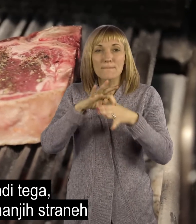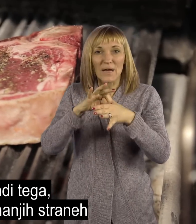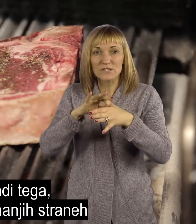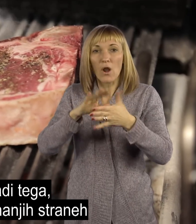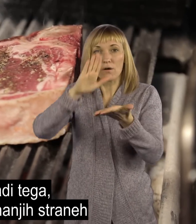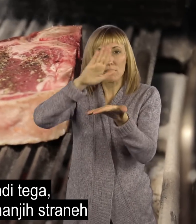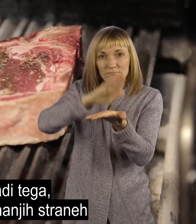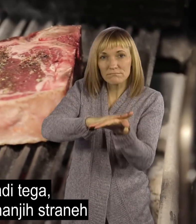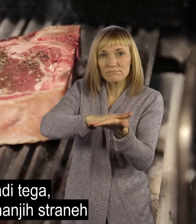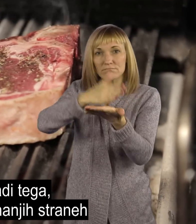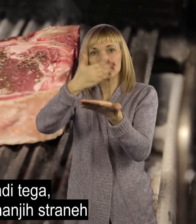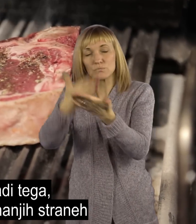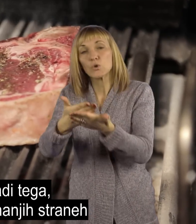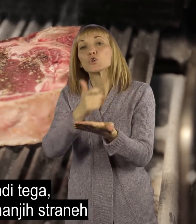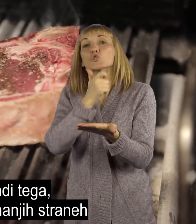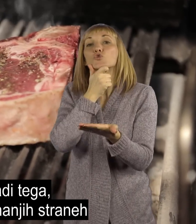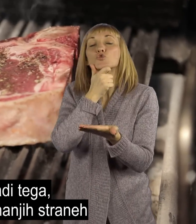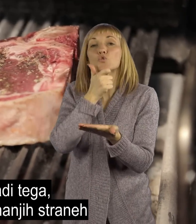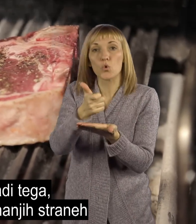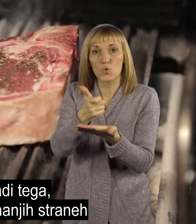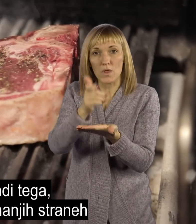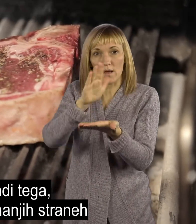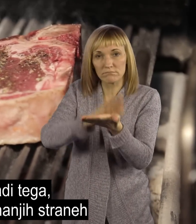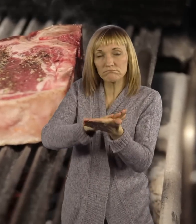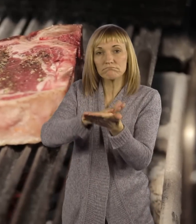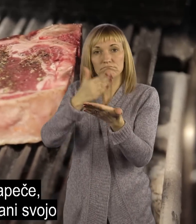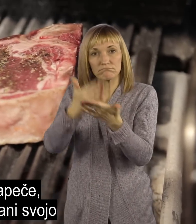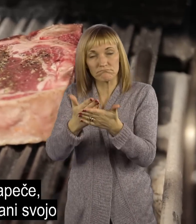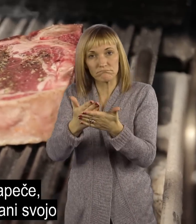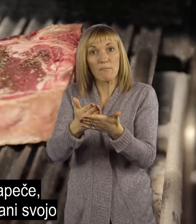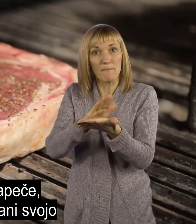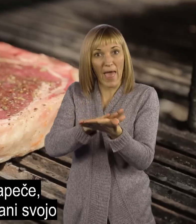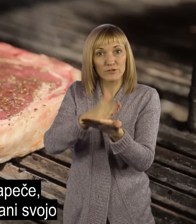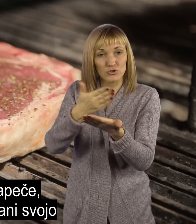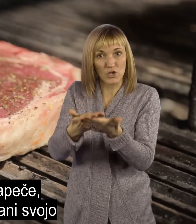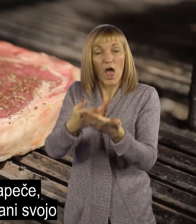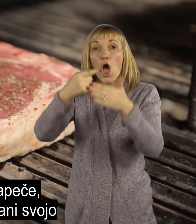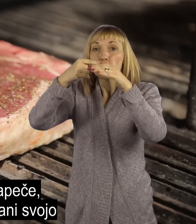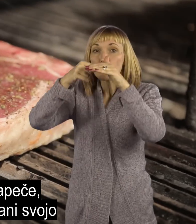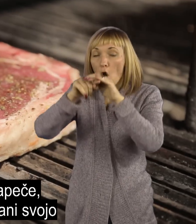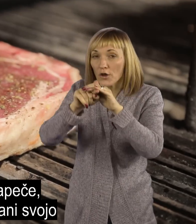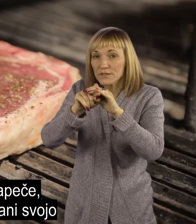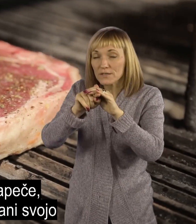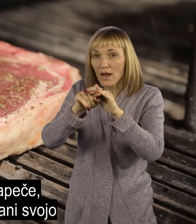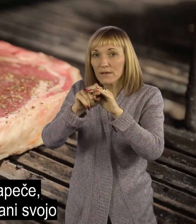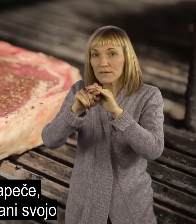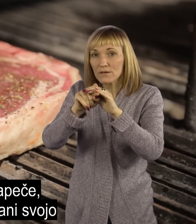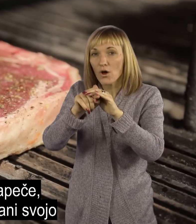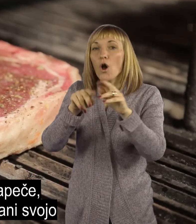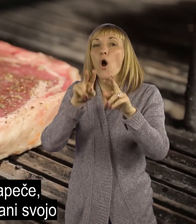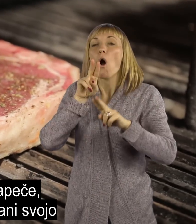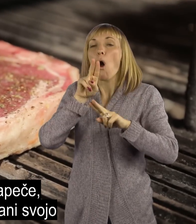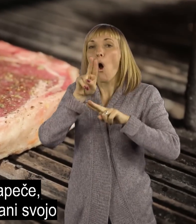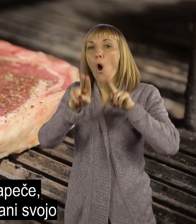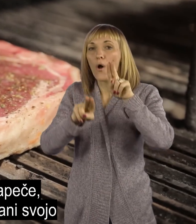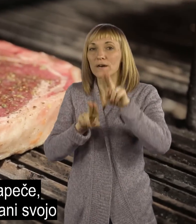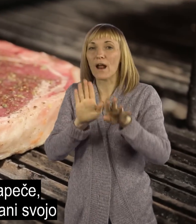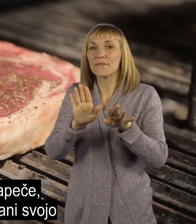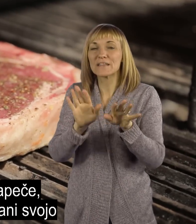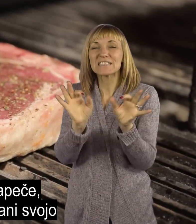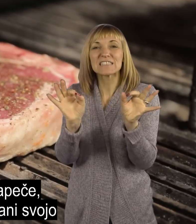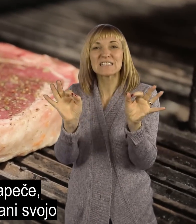steak se lahko po obeh straneh, zunanjih straneh ustrezno zapeče, v notranjosti